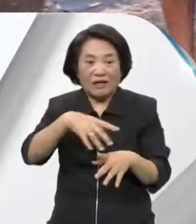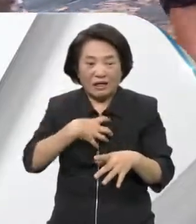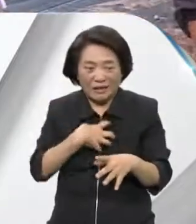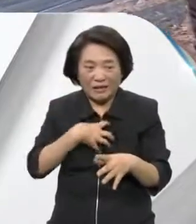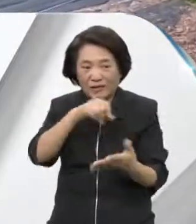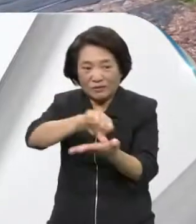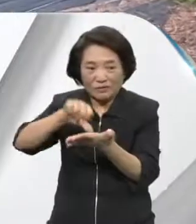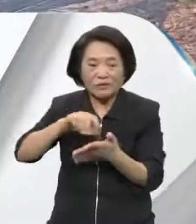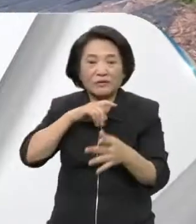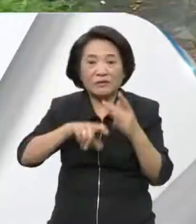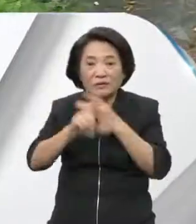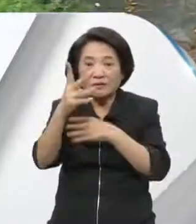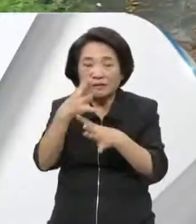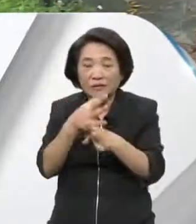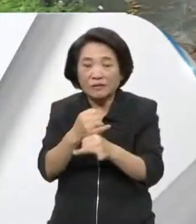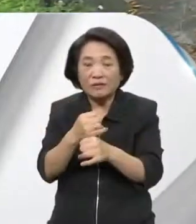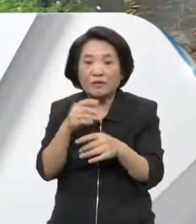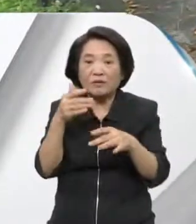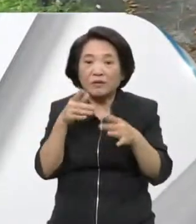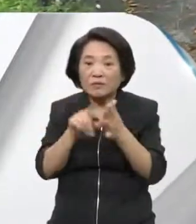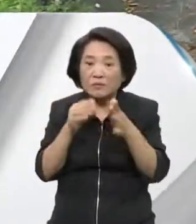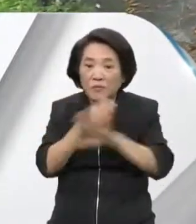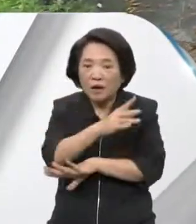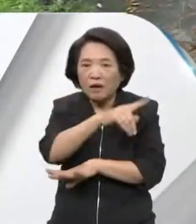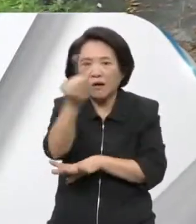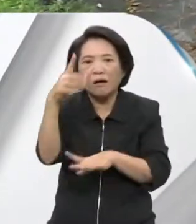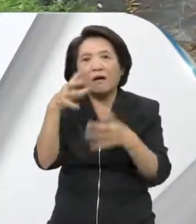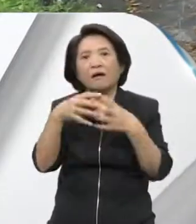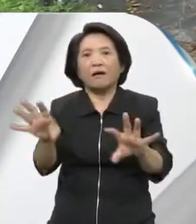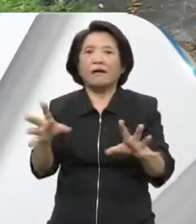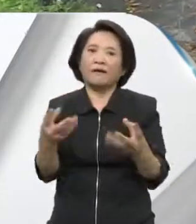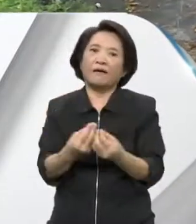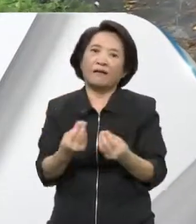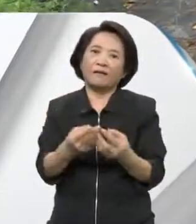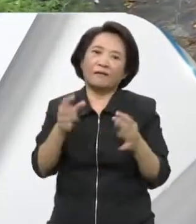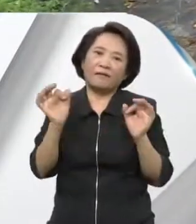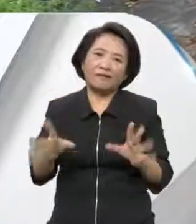结果果皮半一半，甚至下落太价。客家新闻张国贤发连报道。